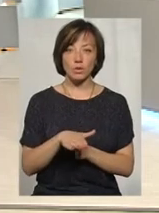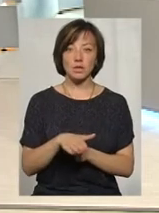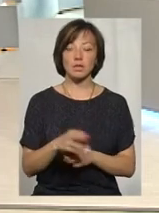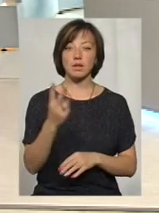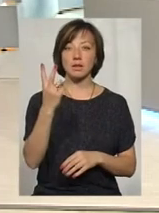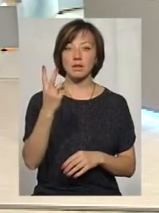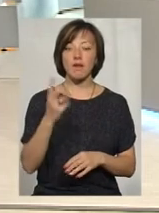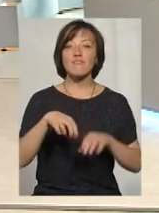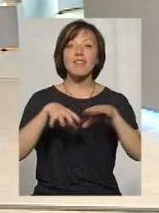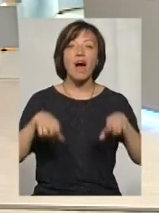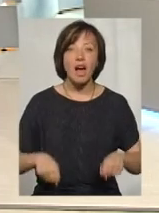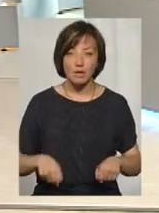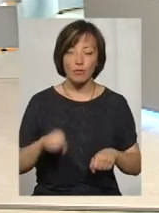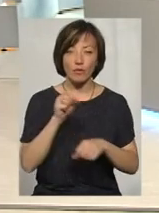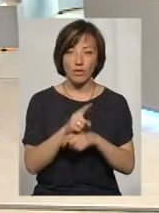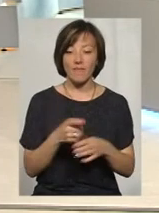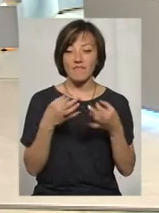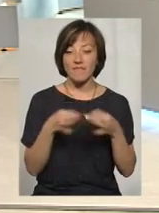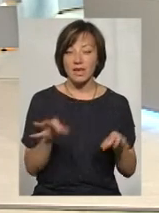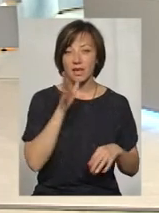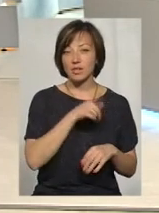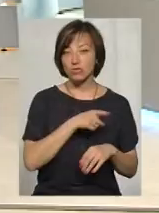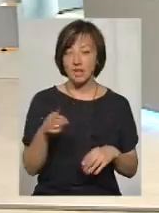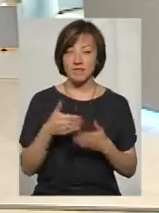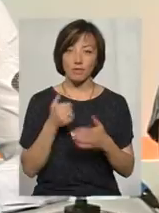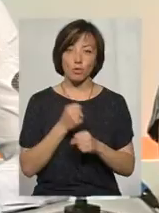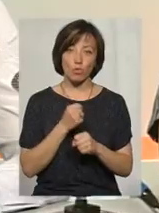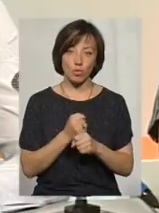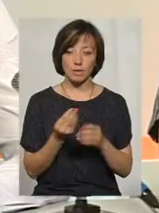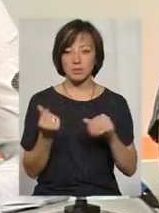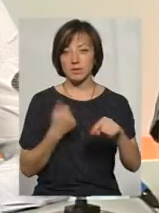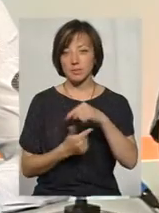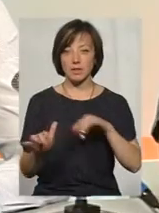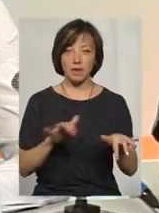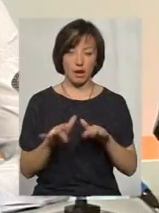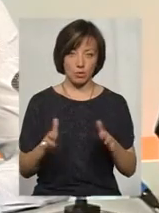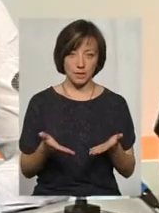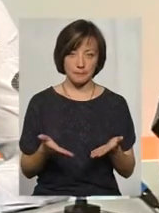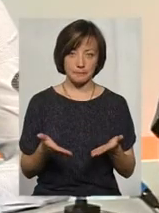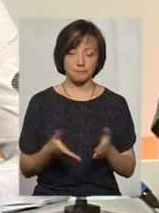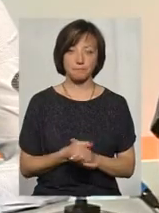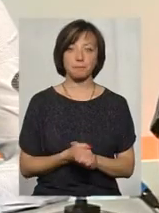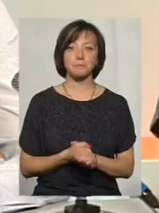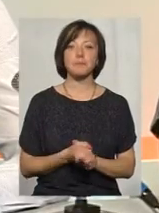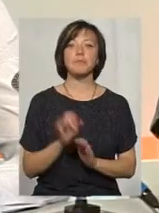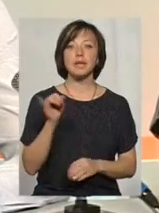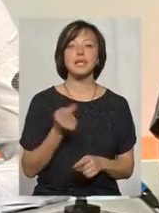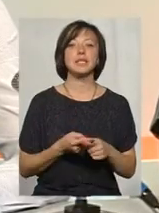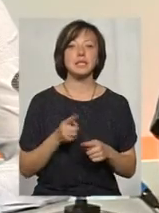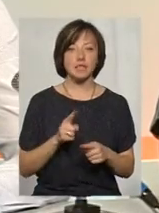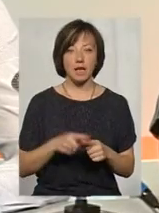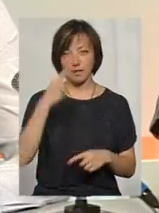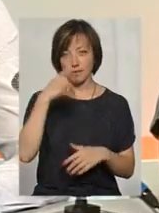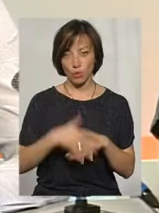владні повноваження у вільний від роботи чи підприємницької діяльності час. І це